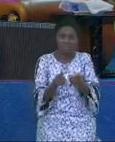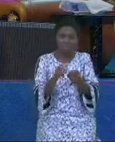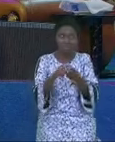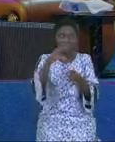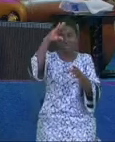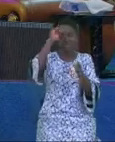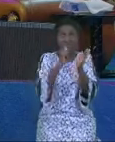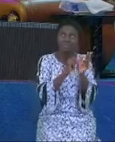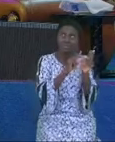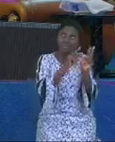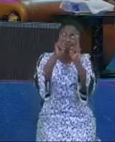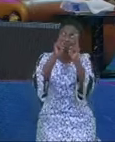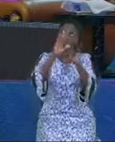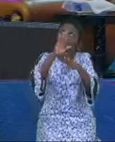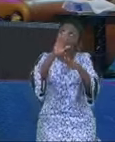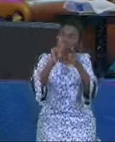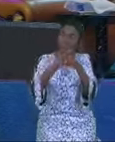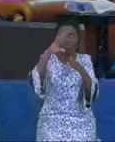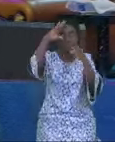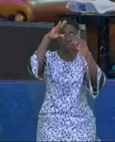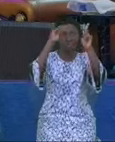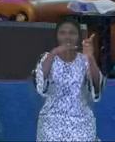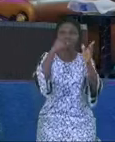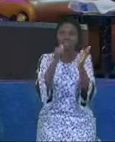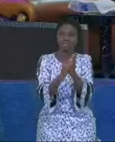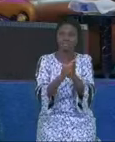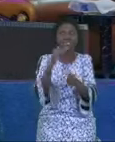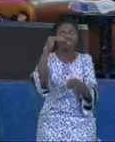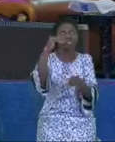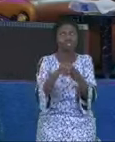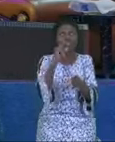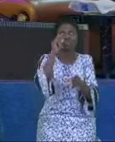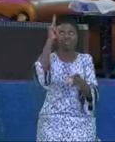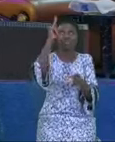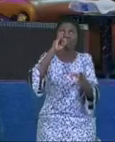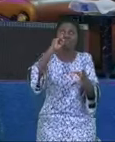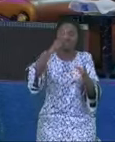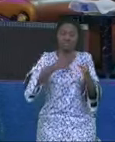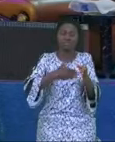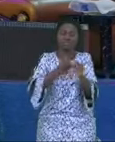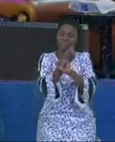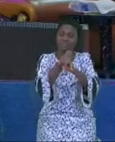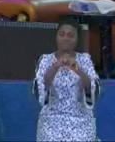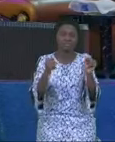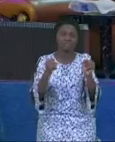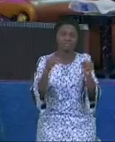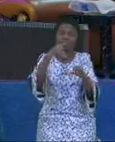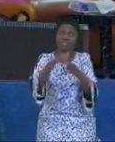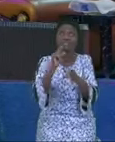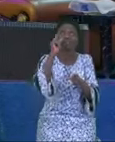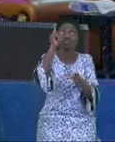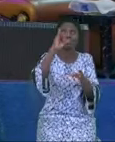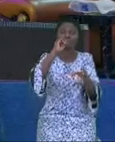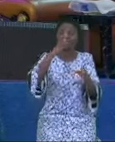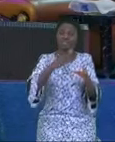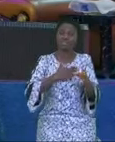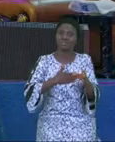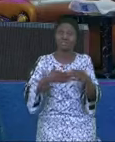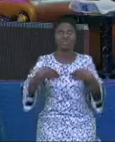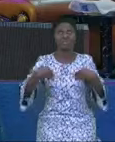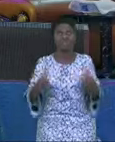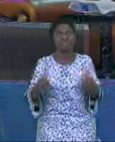et qui ont le regard porté sur lui et qui dit en toi se trouve mon salut en toi